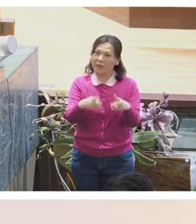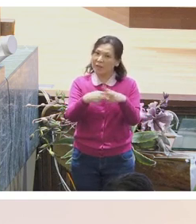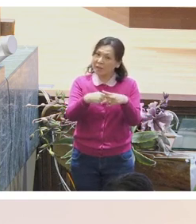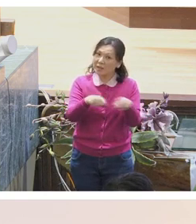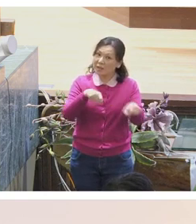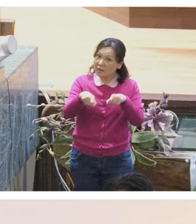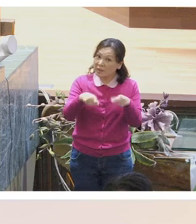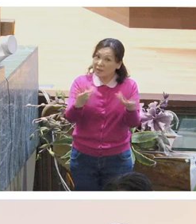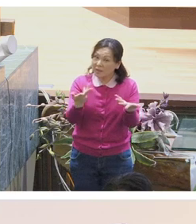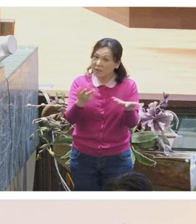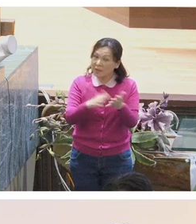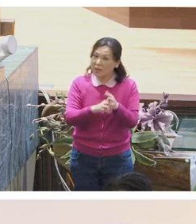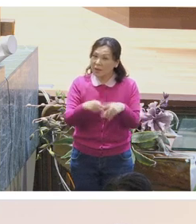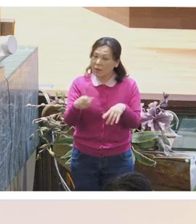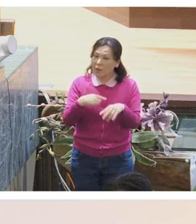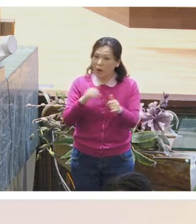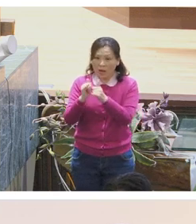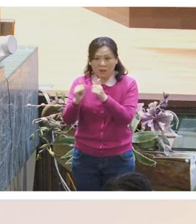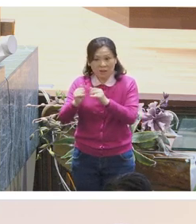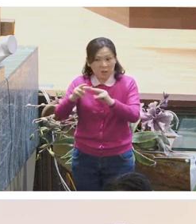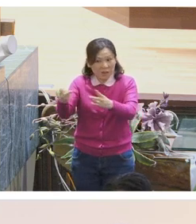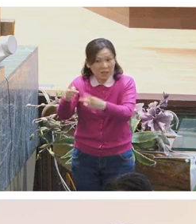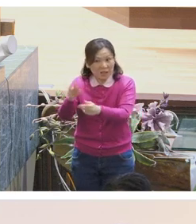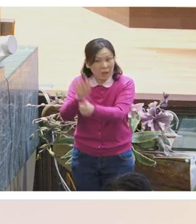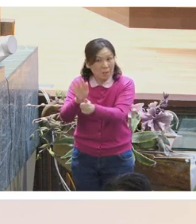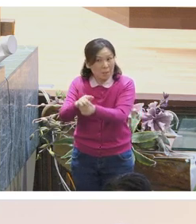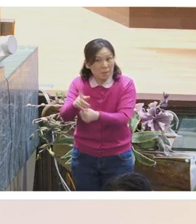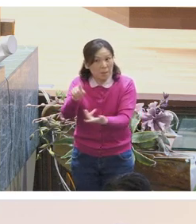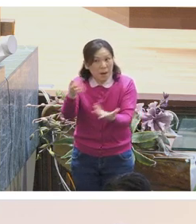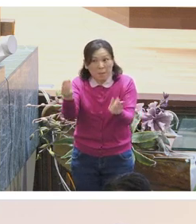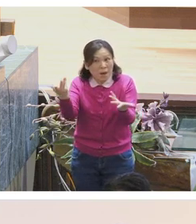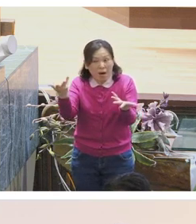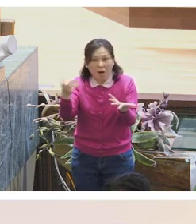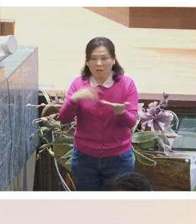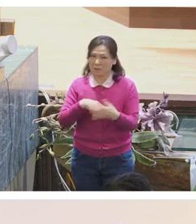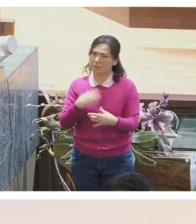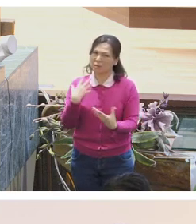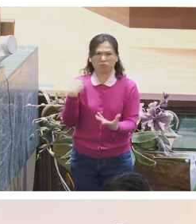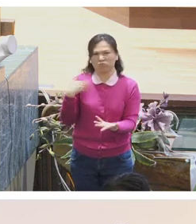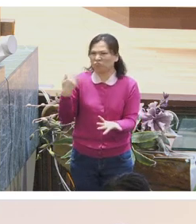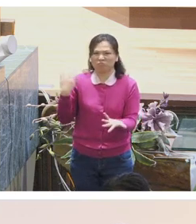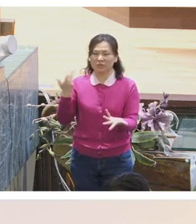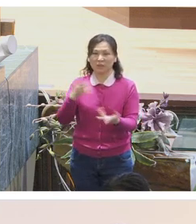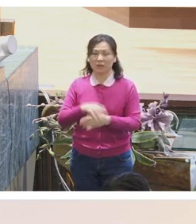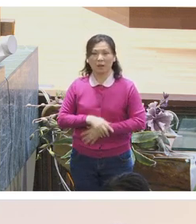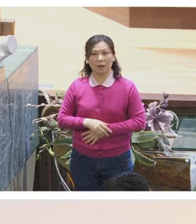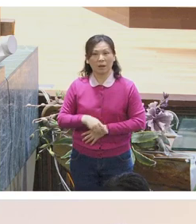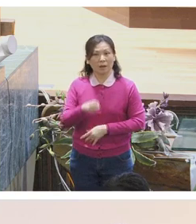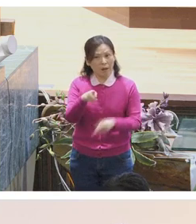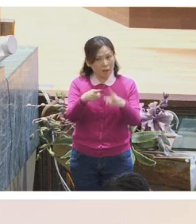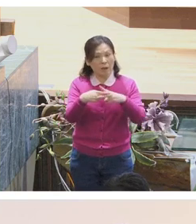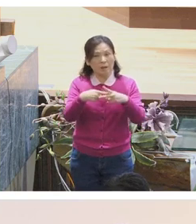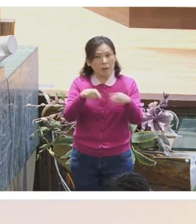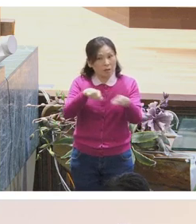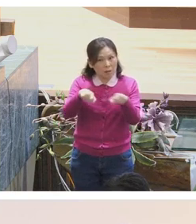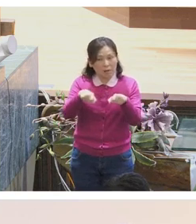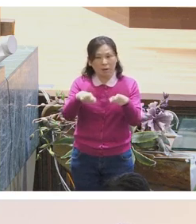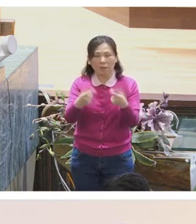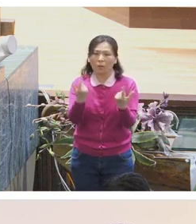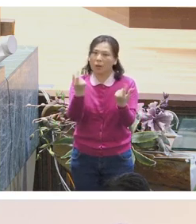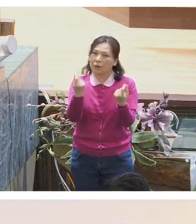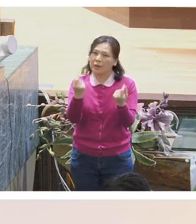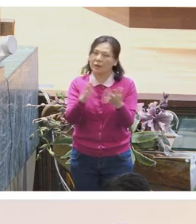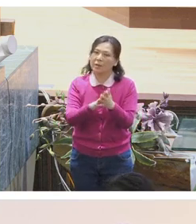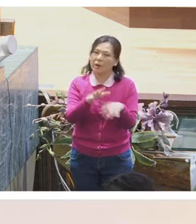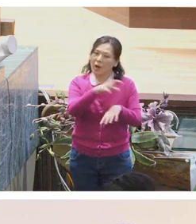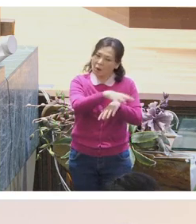有明确的社会改革诉求，因为我觉得很多小规模的专案其实它有一些特定的，比如说环境的